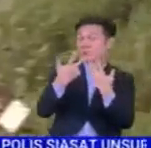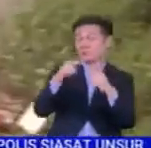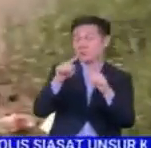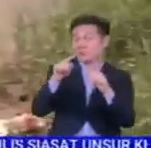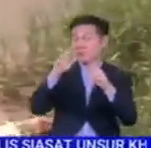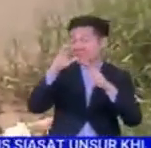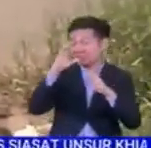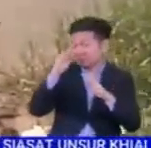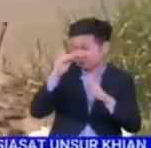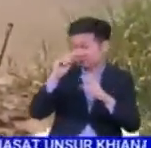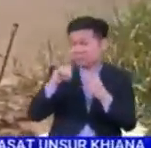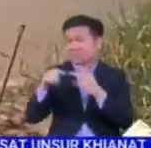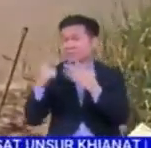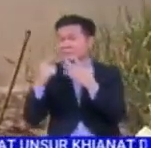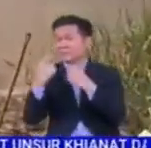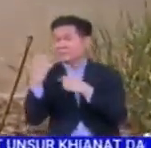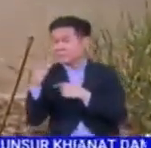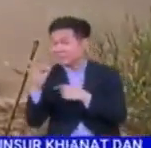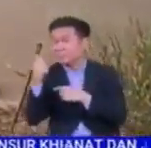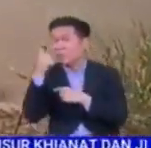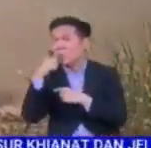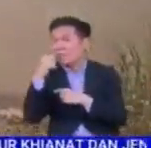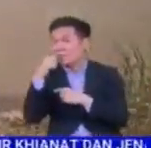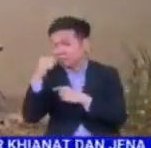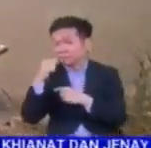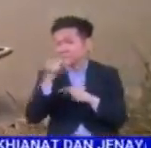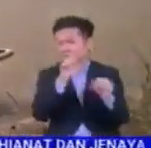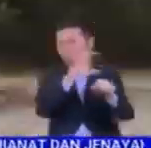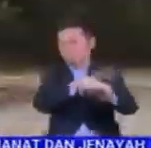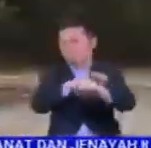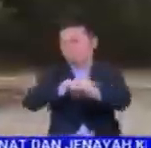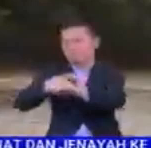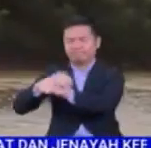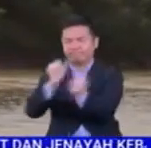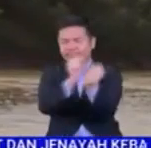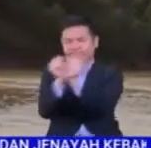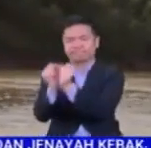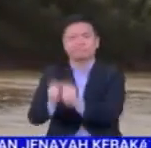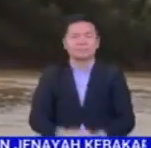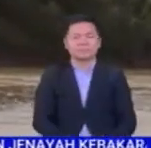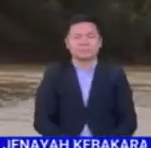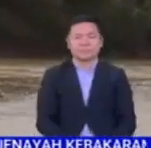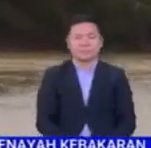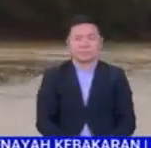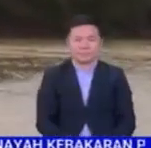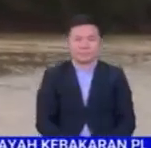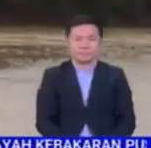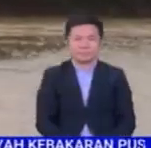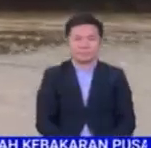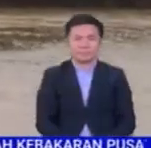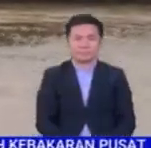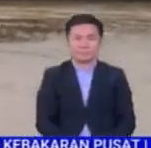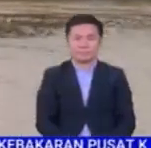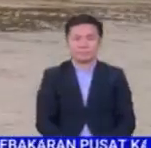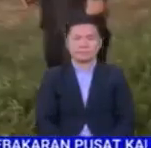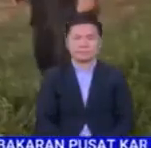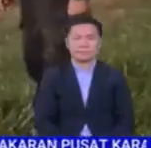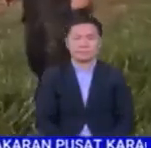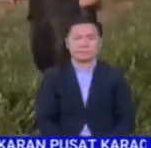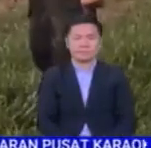19 wanita turut time count hai hai hai hai hai